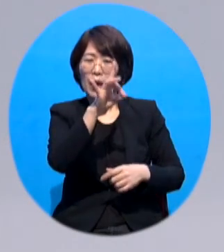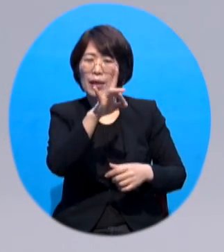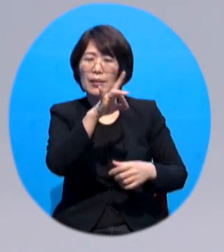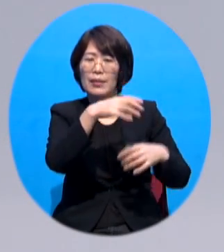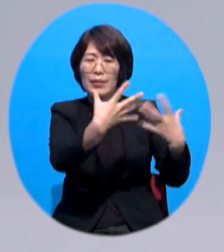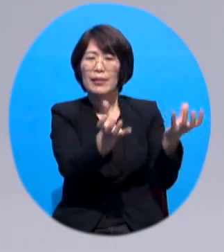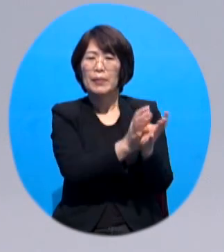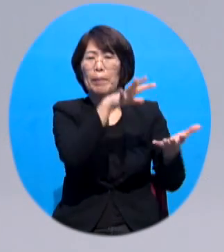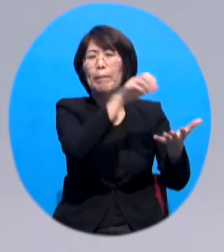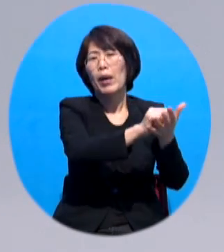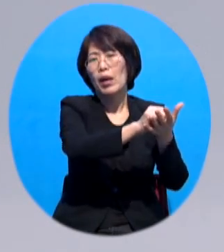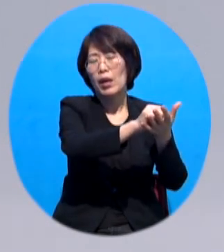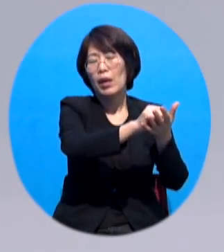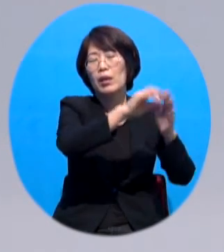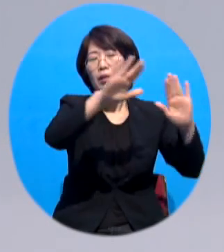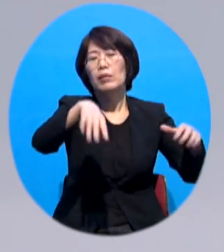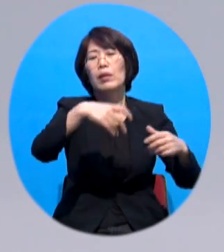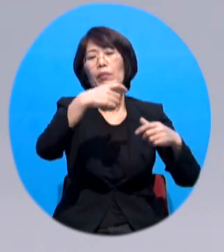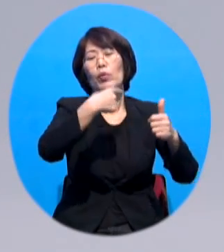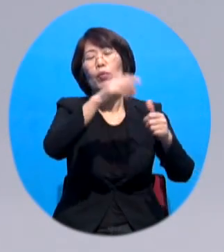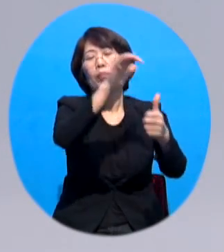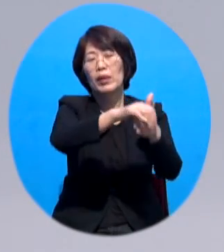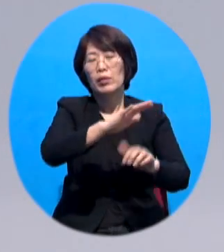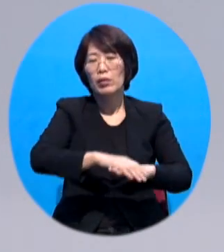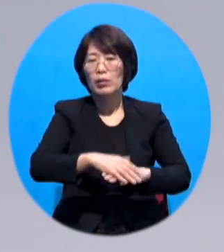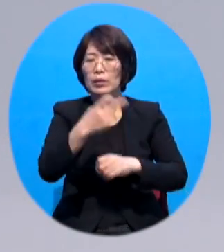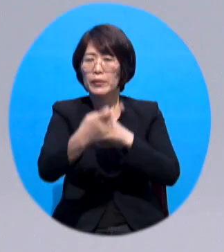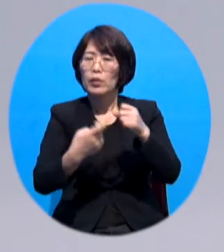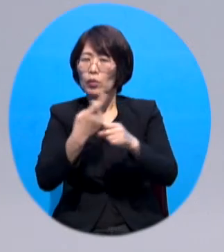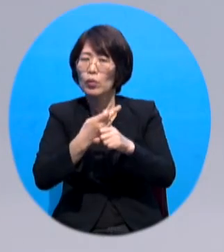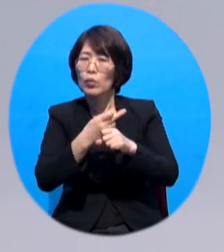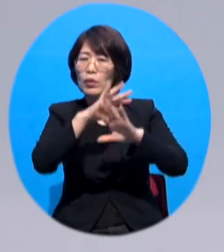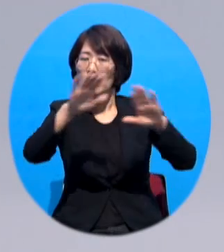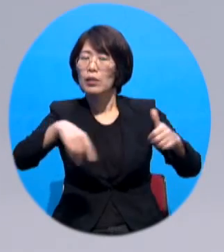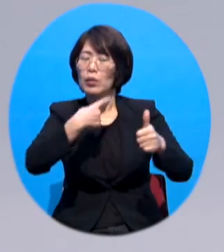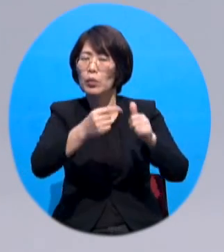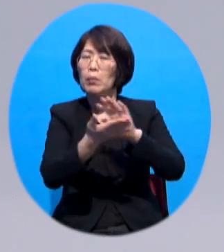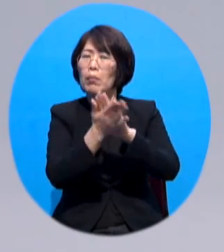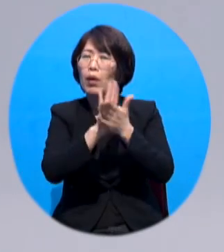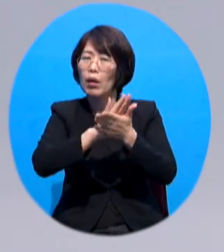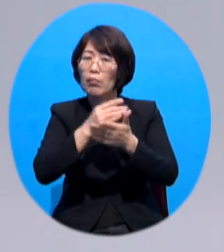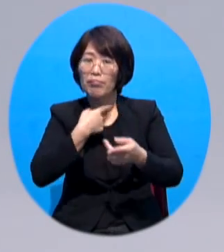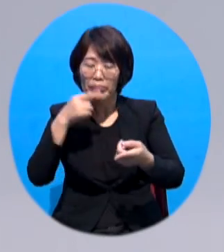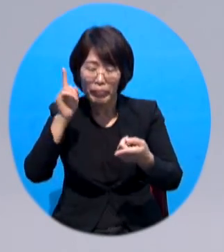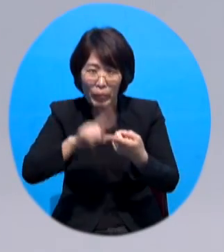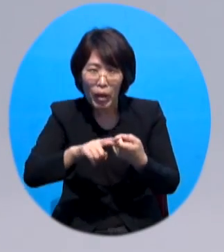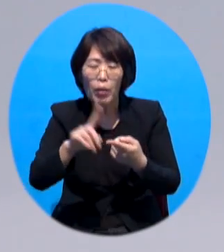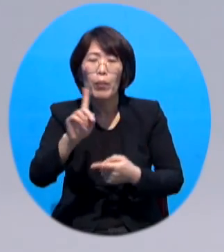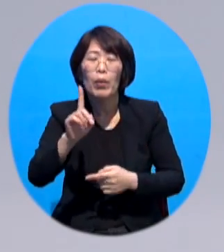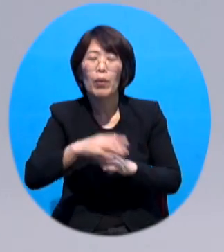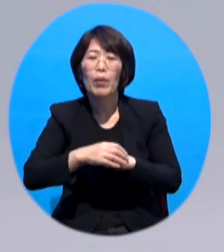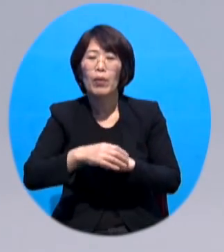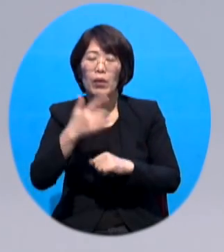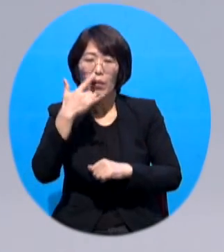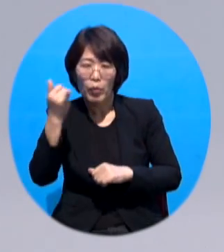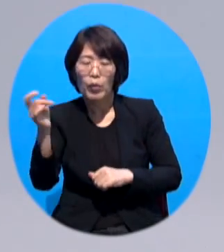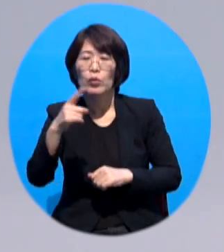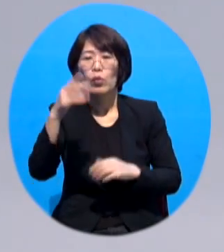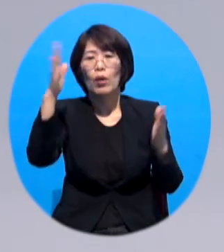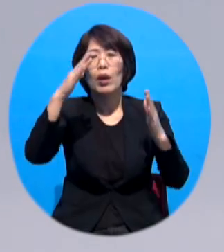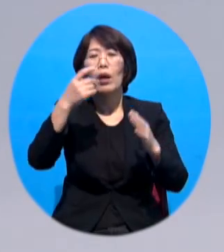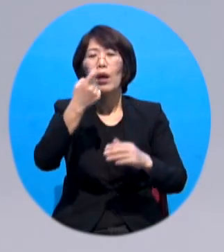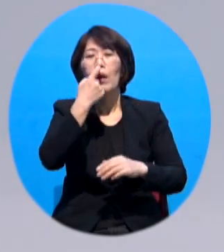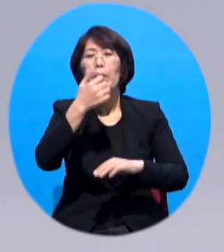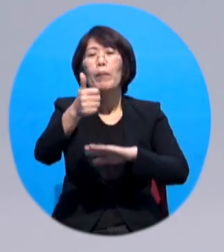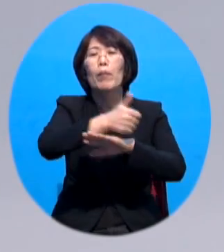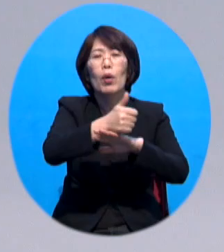전남 교육을 바뀌었습니다 지난 12월의 전남 교육 의 변화에 얼마나 만족하십니까 학부모님들 우리 아이들 학원비 는